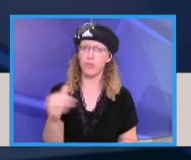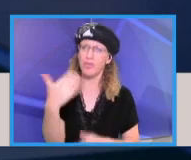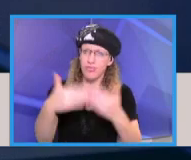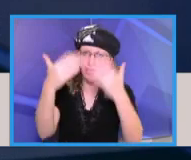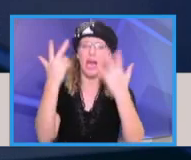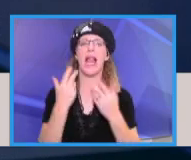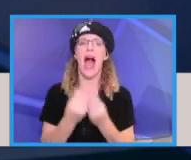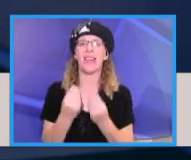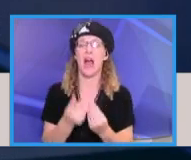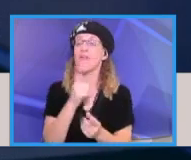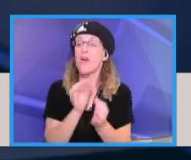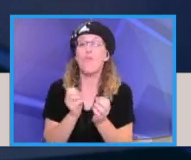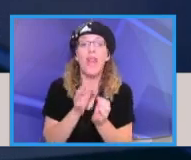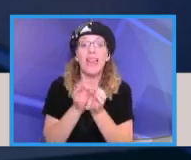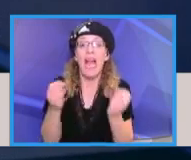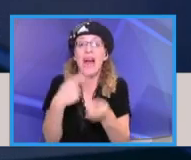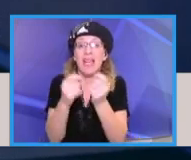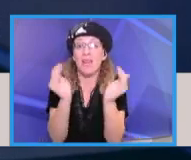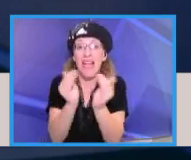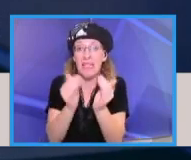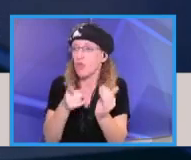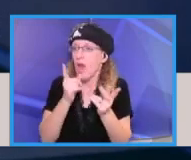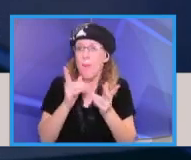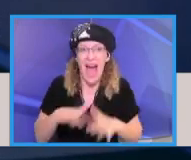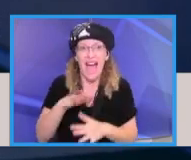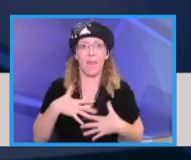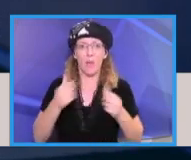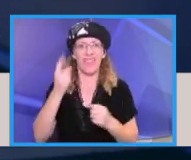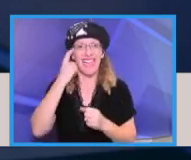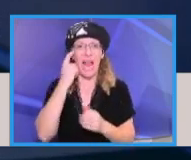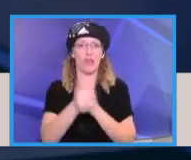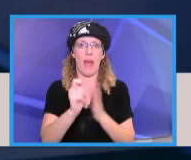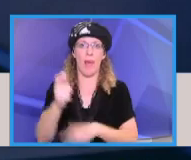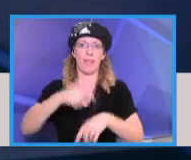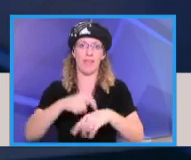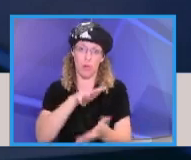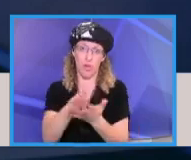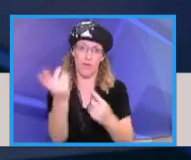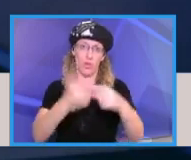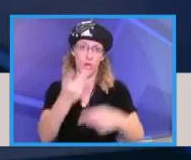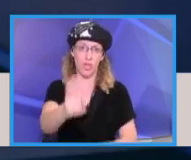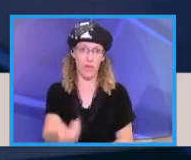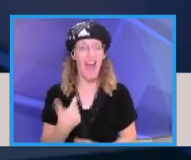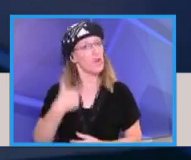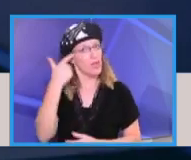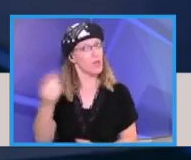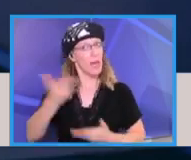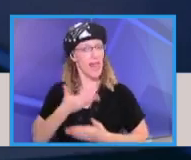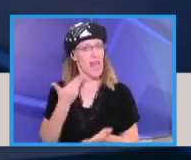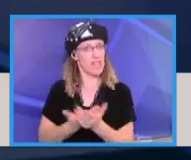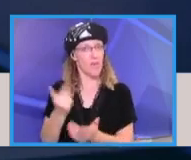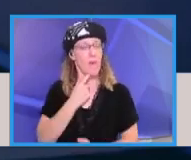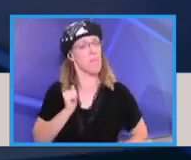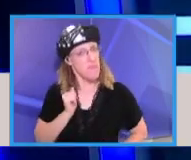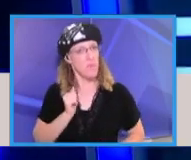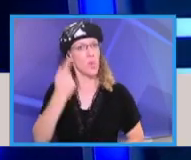בסופו של דבר, אבל בוא נתחיל עם העסקים הקטנים, שבעצם מערכת הבריאות תדע לשלם להם בזמן שוטף פלוס 30. אני חושב שהוא קיבל את ההצעה, הוא אמר